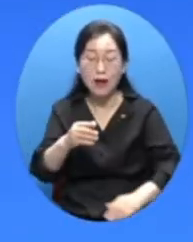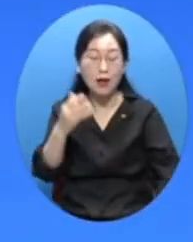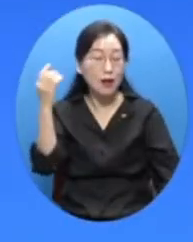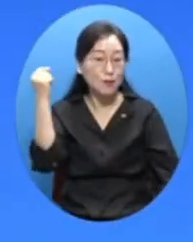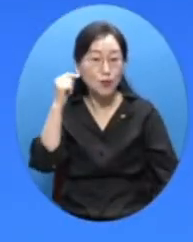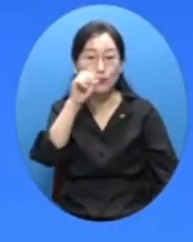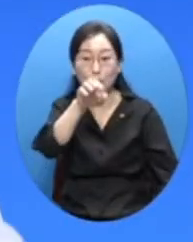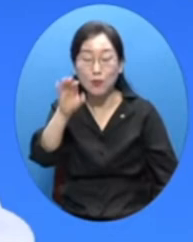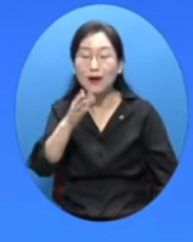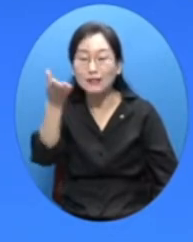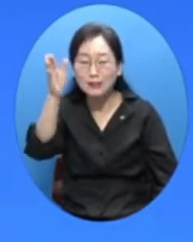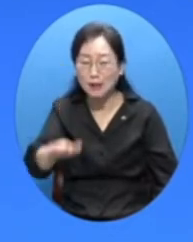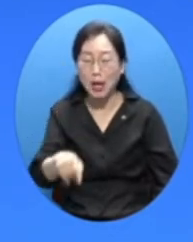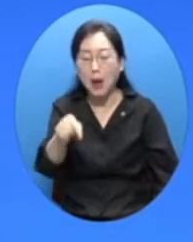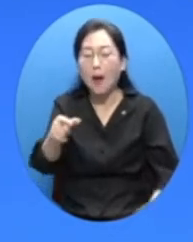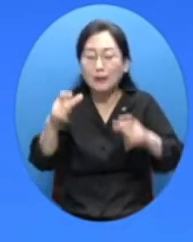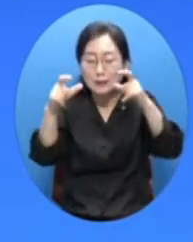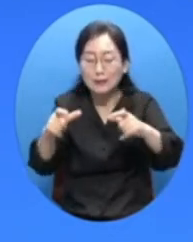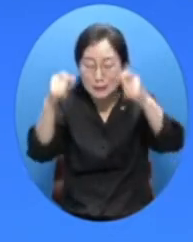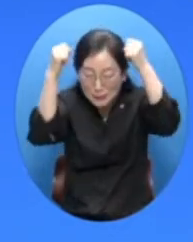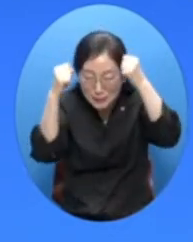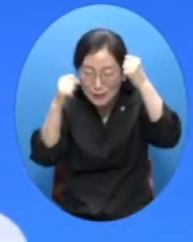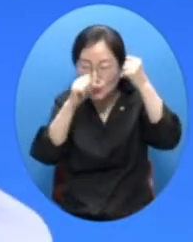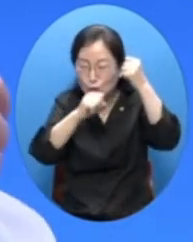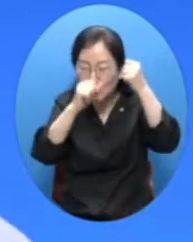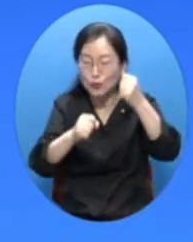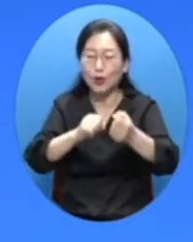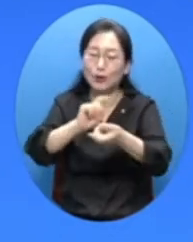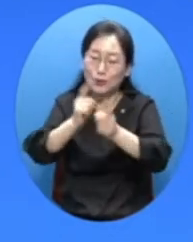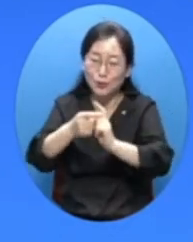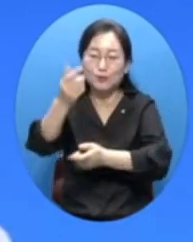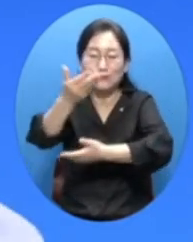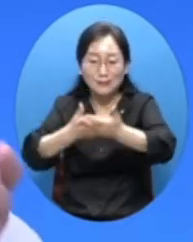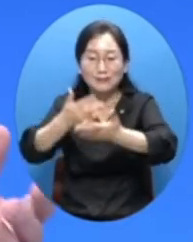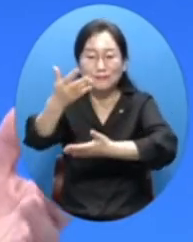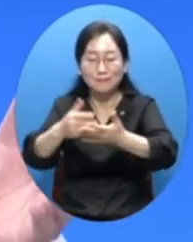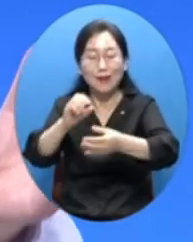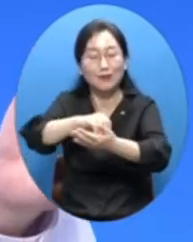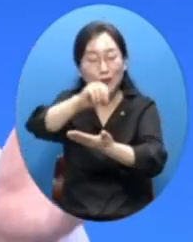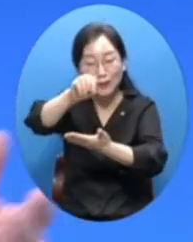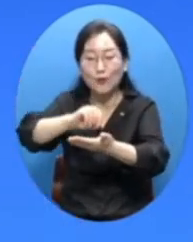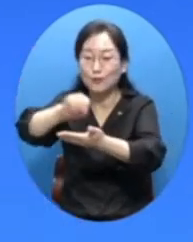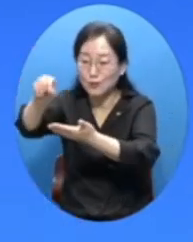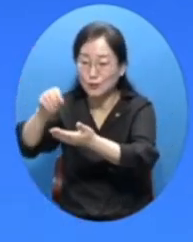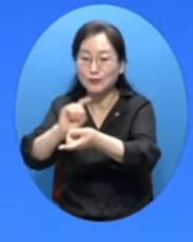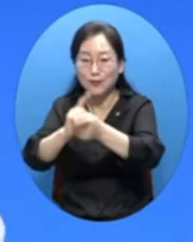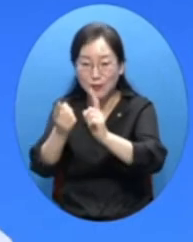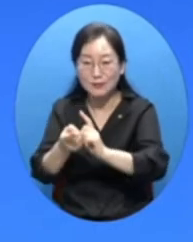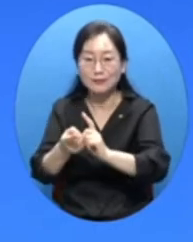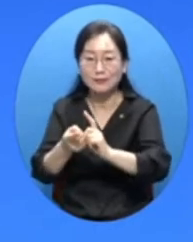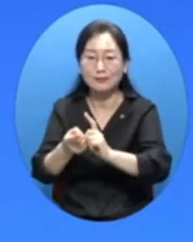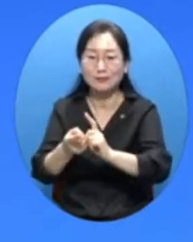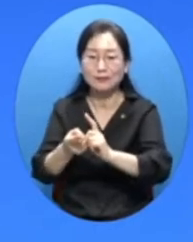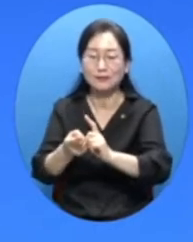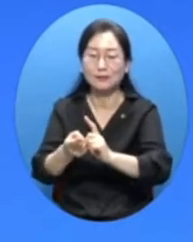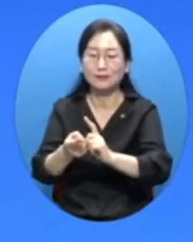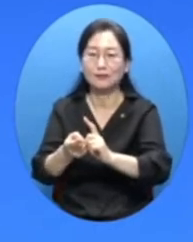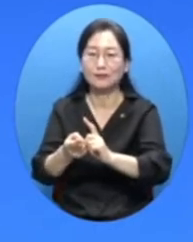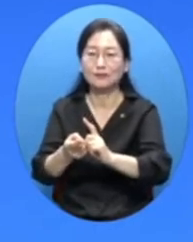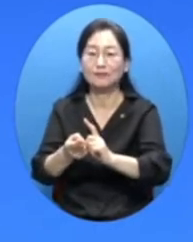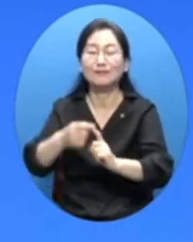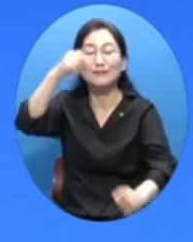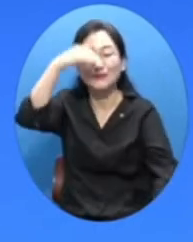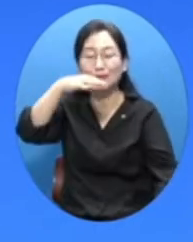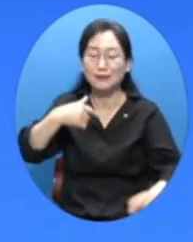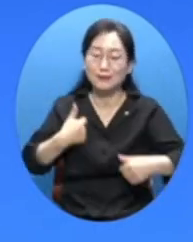좋사오니 하고 자기들끼리 모여서 늘 친교하고 가진 것 나누고 그냥